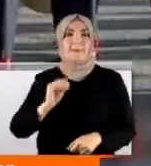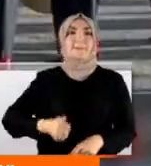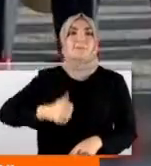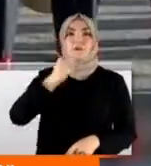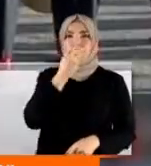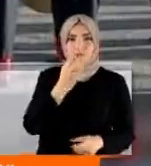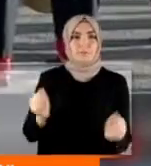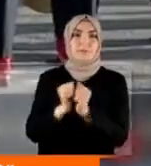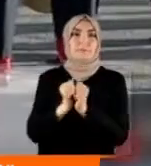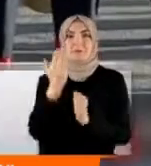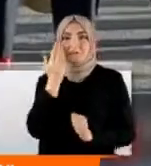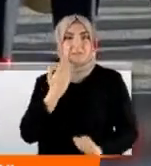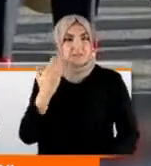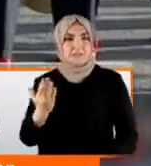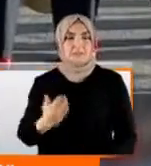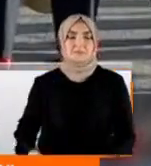etti.